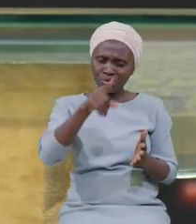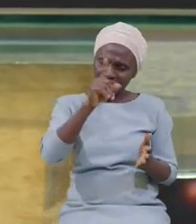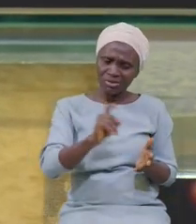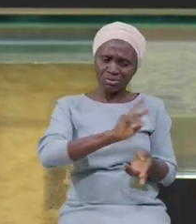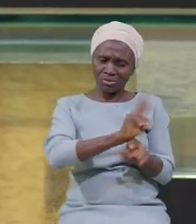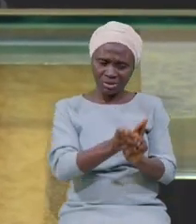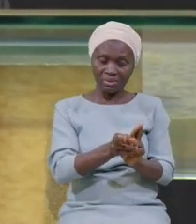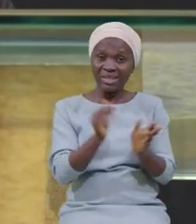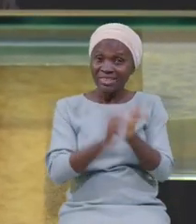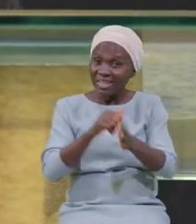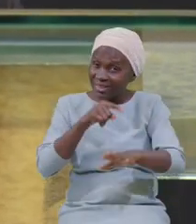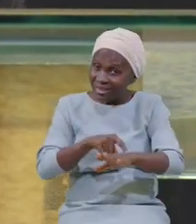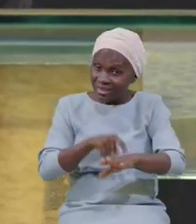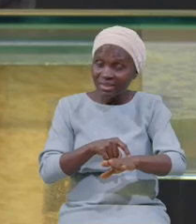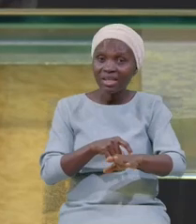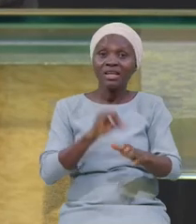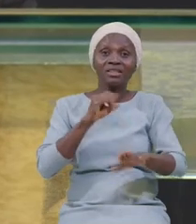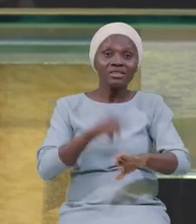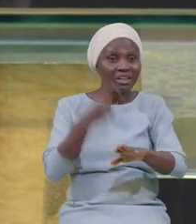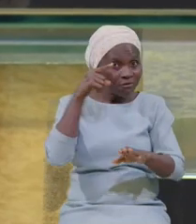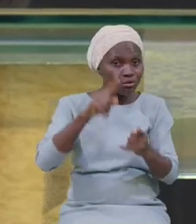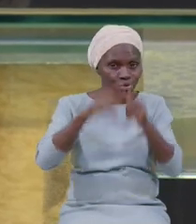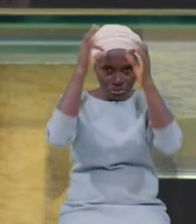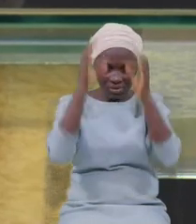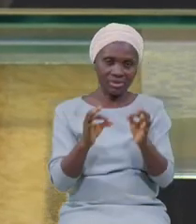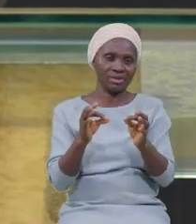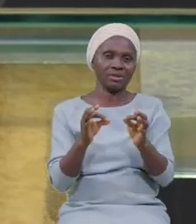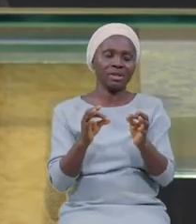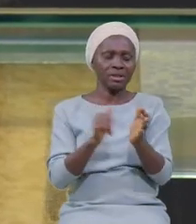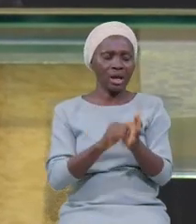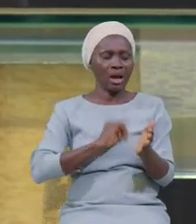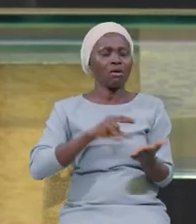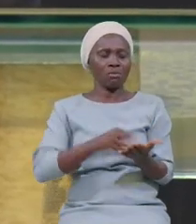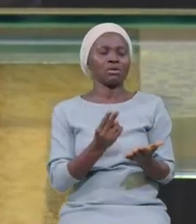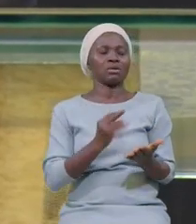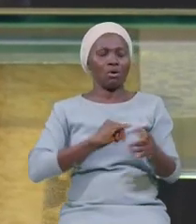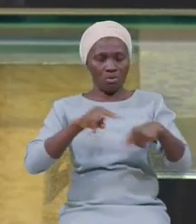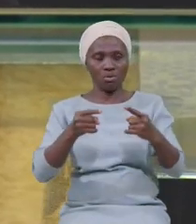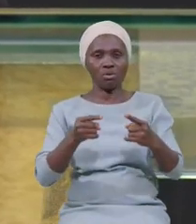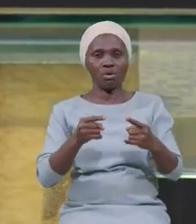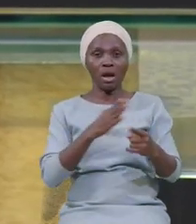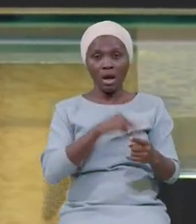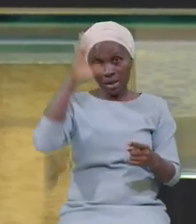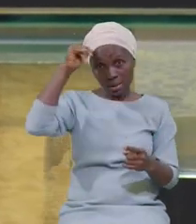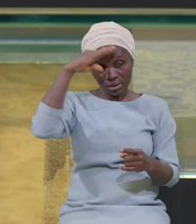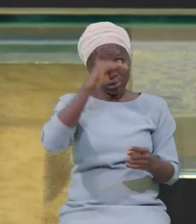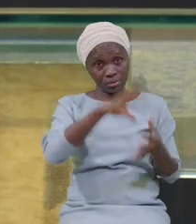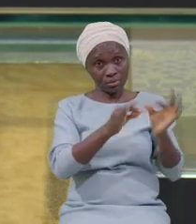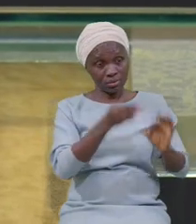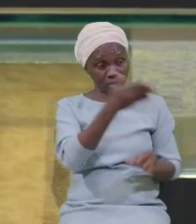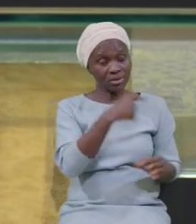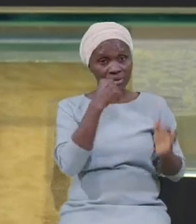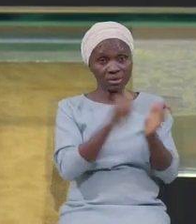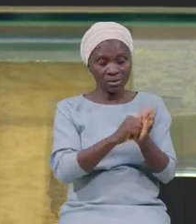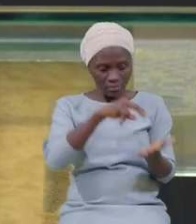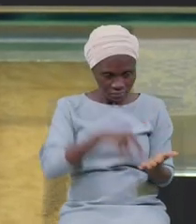et au moment dit, c'est l'heure de décider que je me lèverai, j'irai. Et il se leva, et on dit,